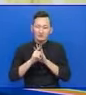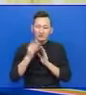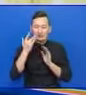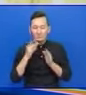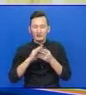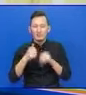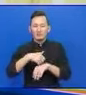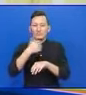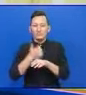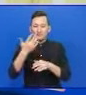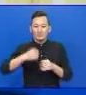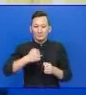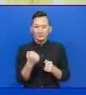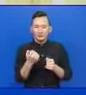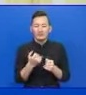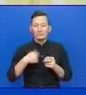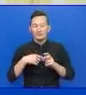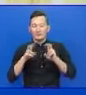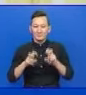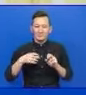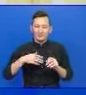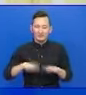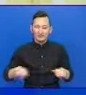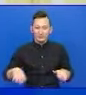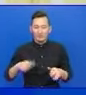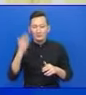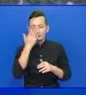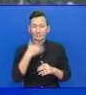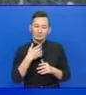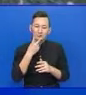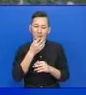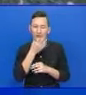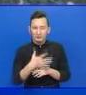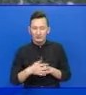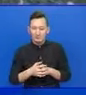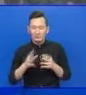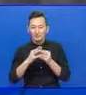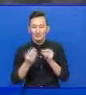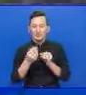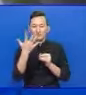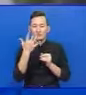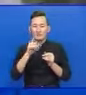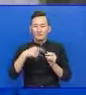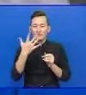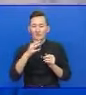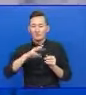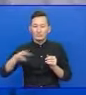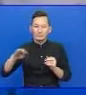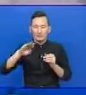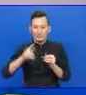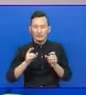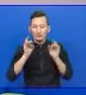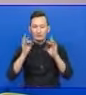рөлдегі ағамыздың досының баласы ойнадым. Маған кино қатты ұнады. Фильмді түсіруге 5,5 миллион теңге жұмсалған.